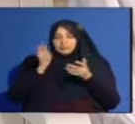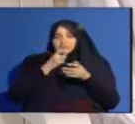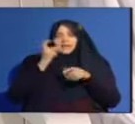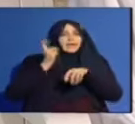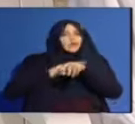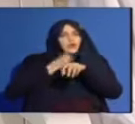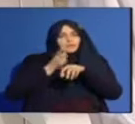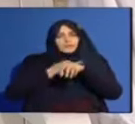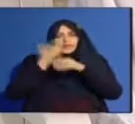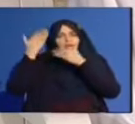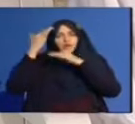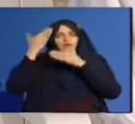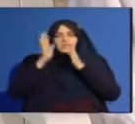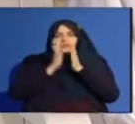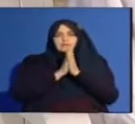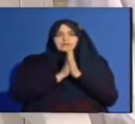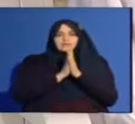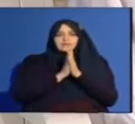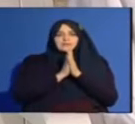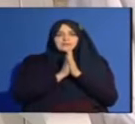الأجنبية التي يعيشون فيها.